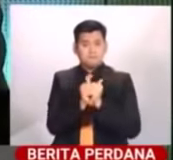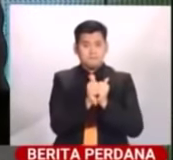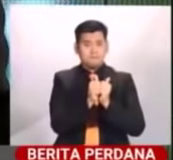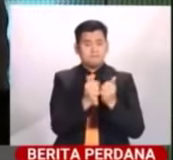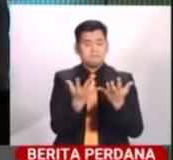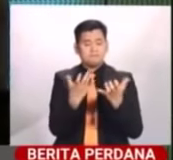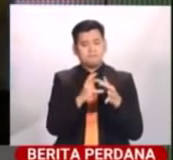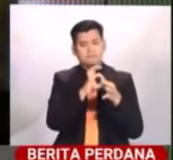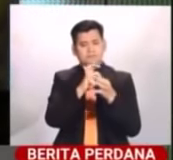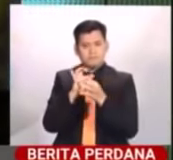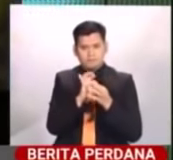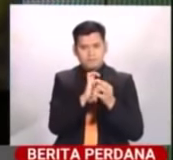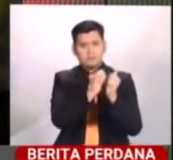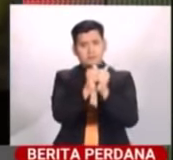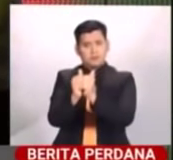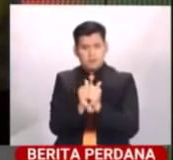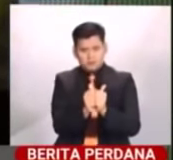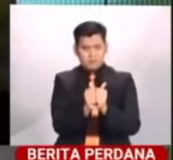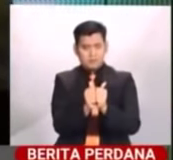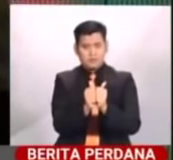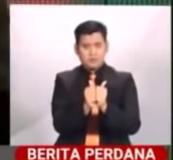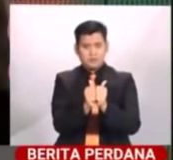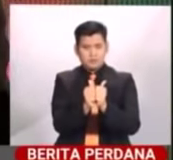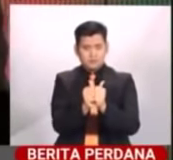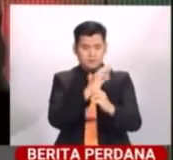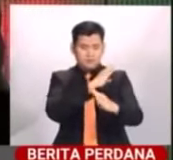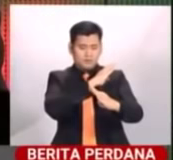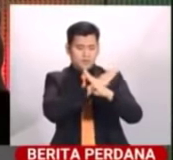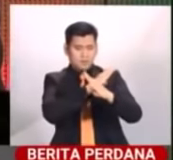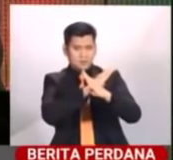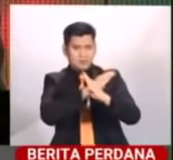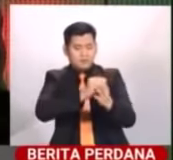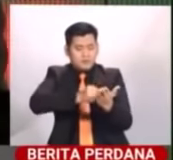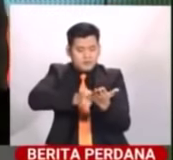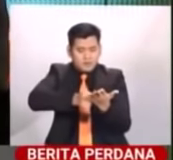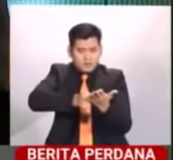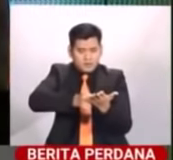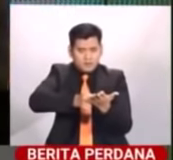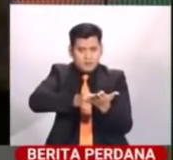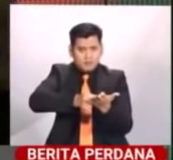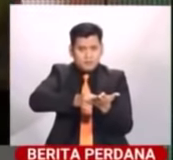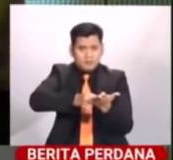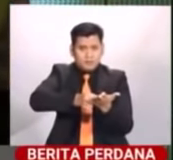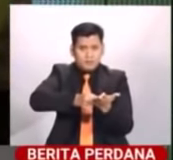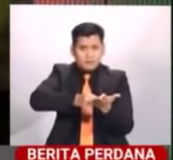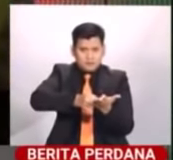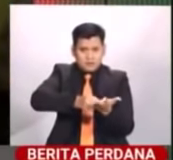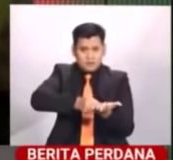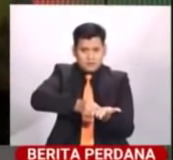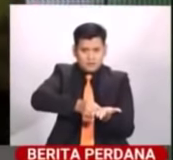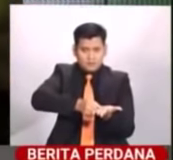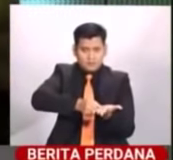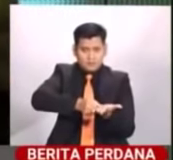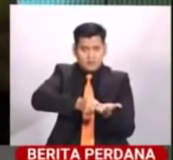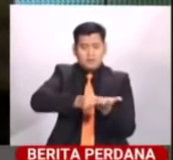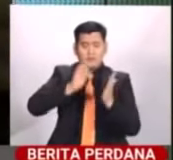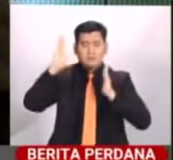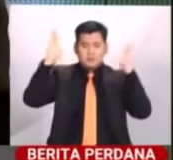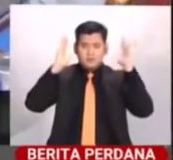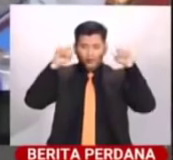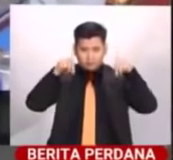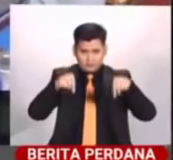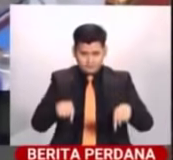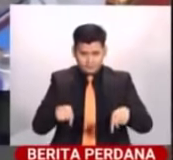untuk bersama-sama memerangi isu penyalahgunaan dadah di negara kita ini.